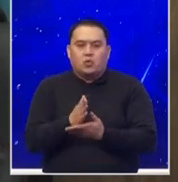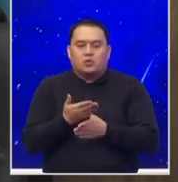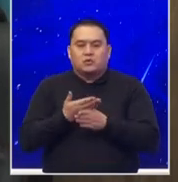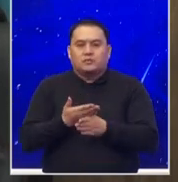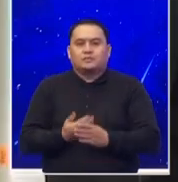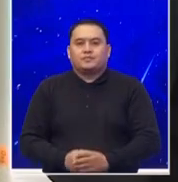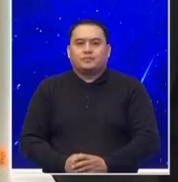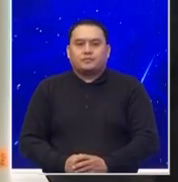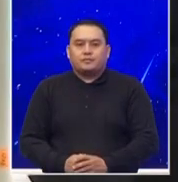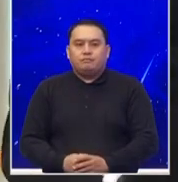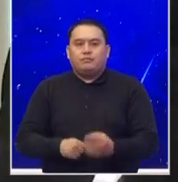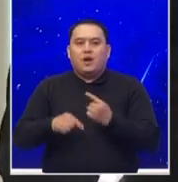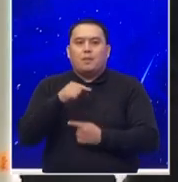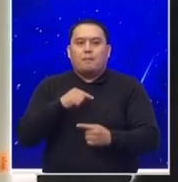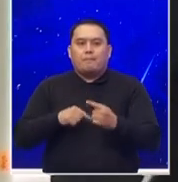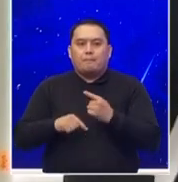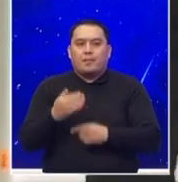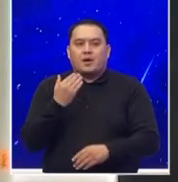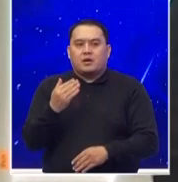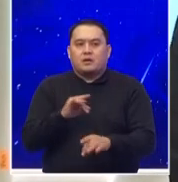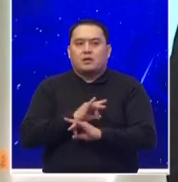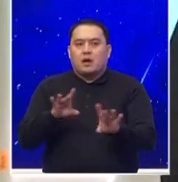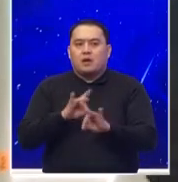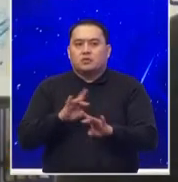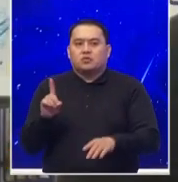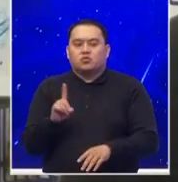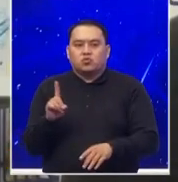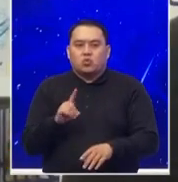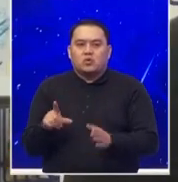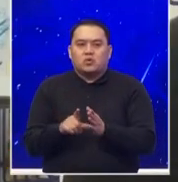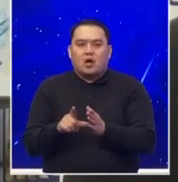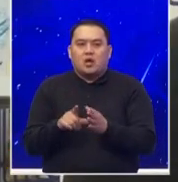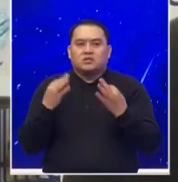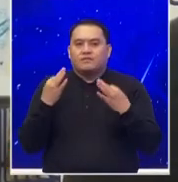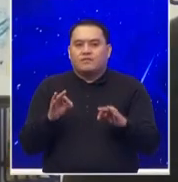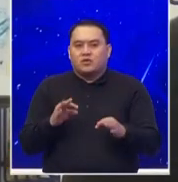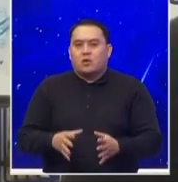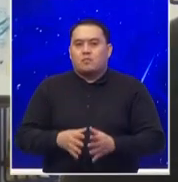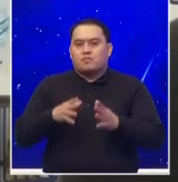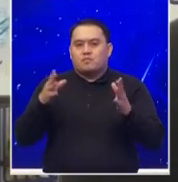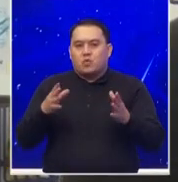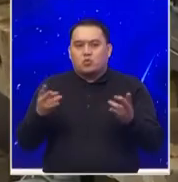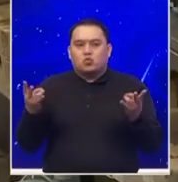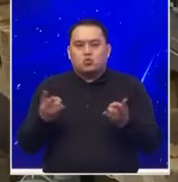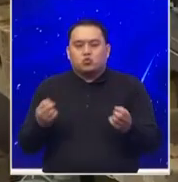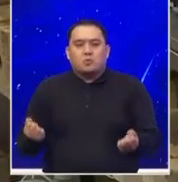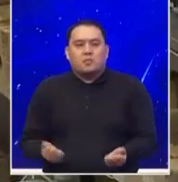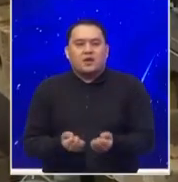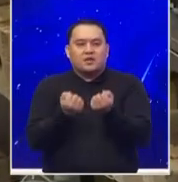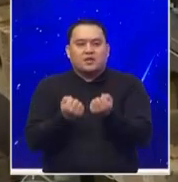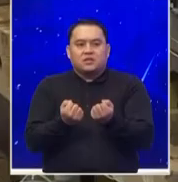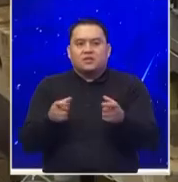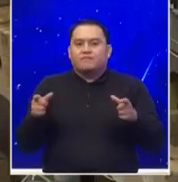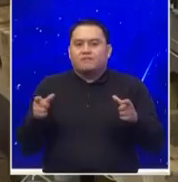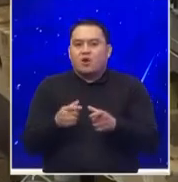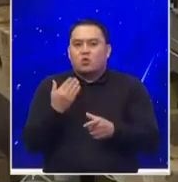на такой шаг. Предприниматель Даянов Эльдар рассказывает, что данное налоговое послабление стало большой и своевременной поддержкой. Из-за